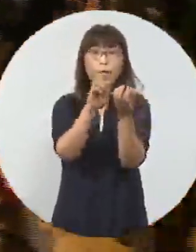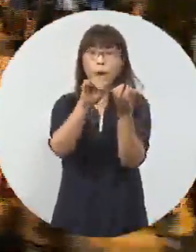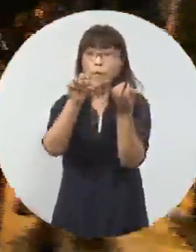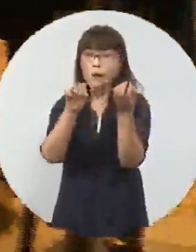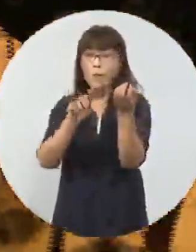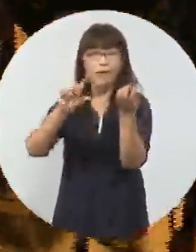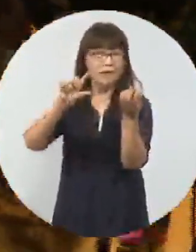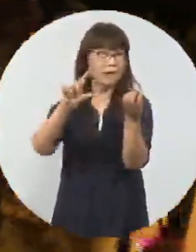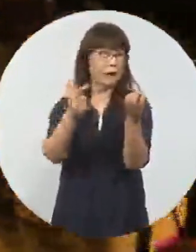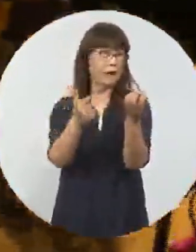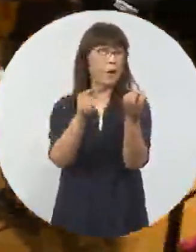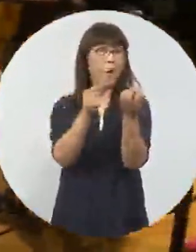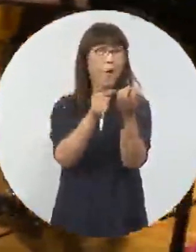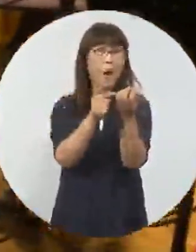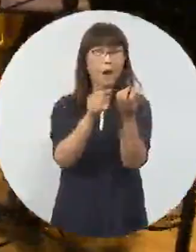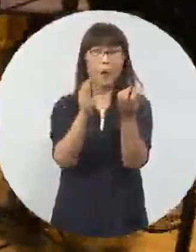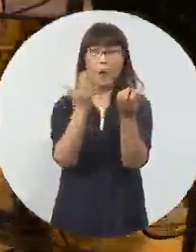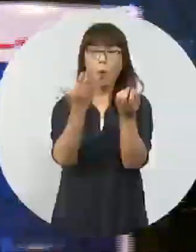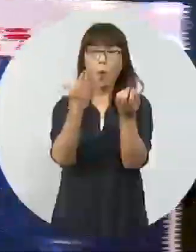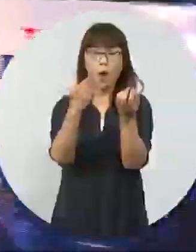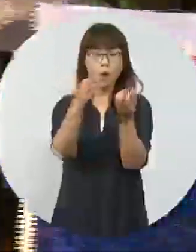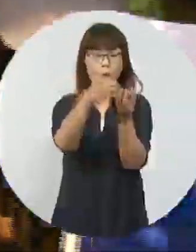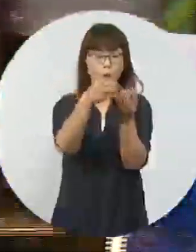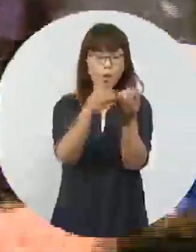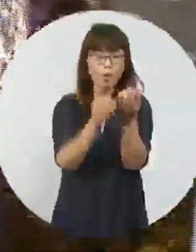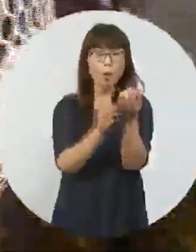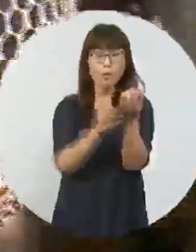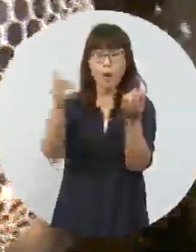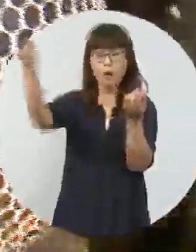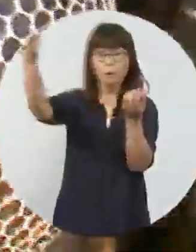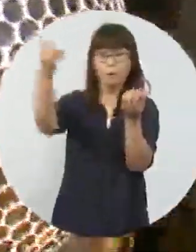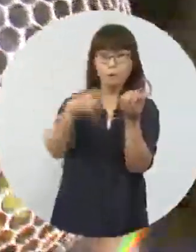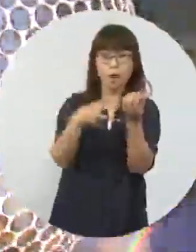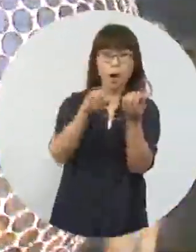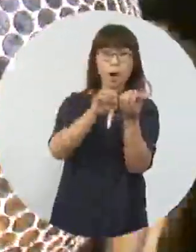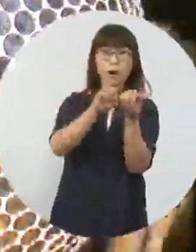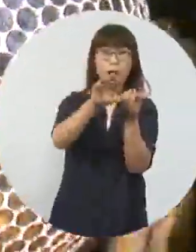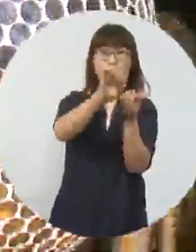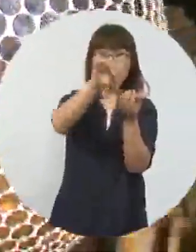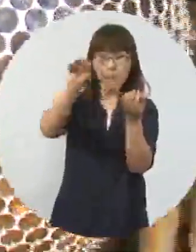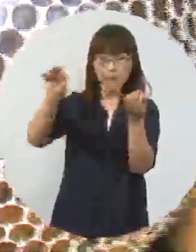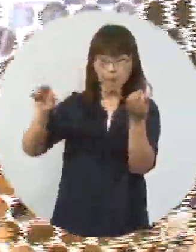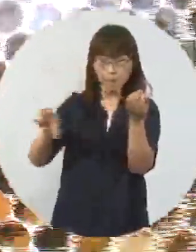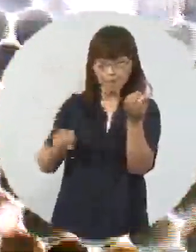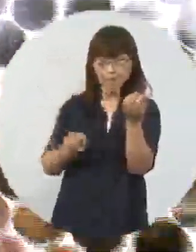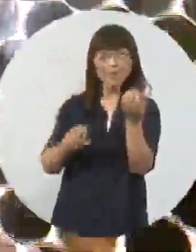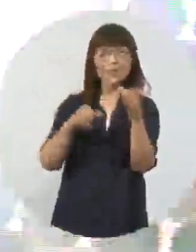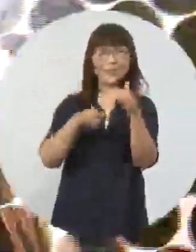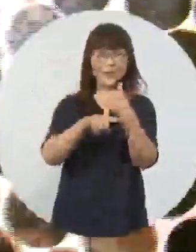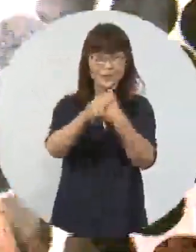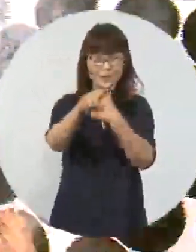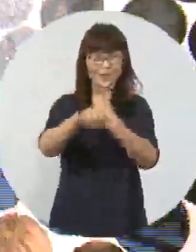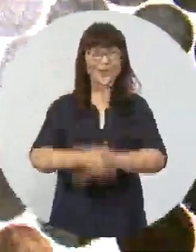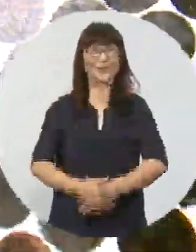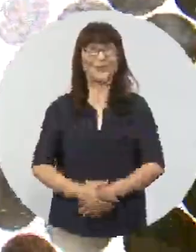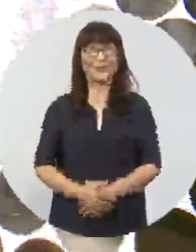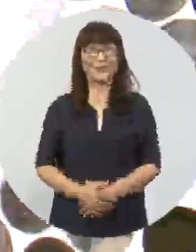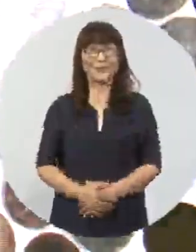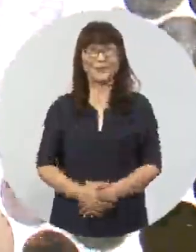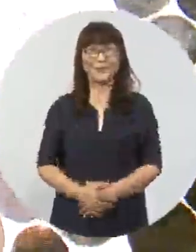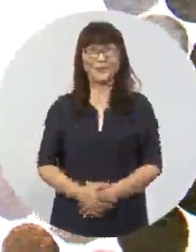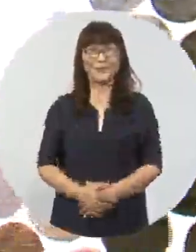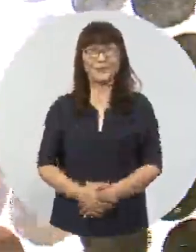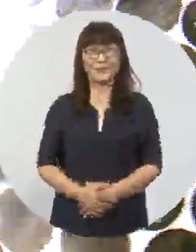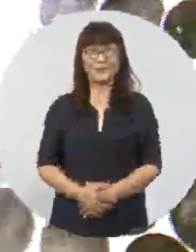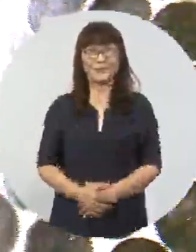ているわけではなく、ミラーボールについた鏡に照明を当て光を反射させているんです。